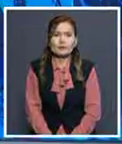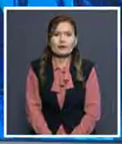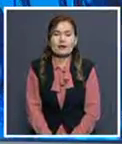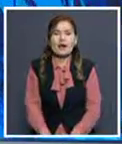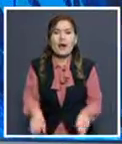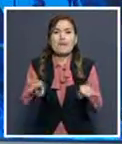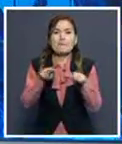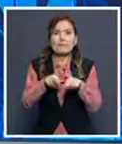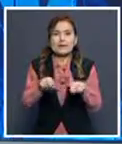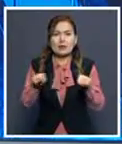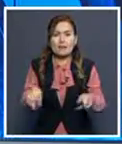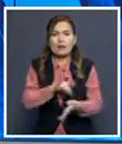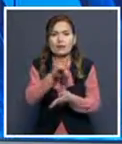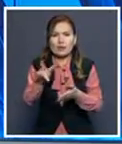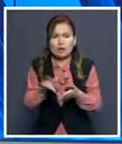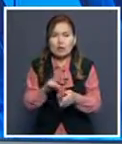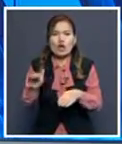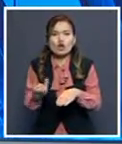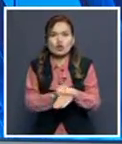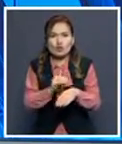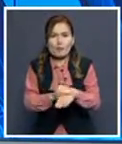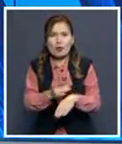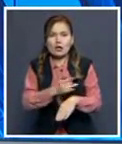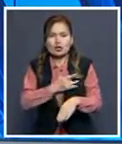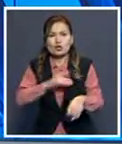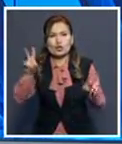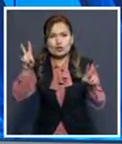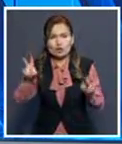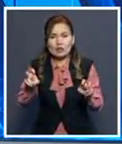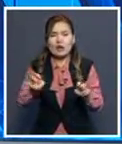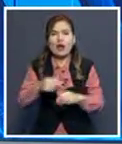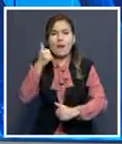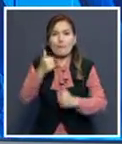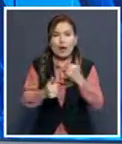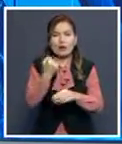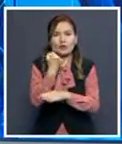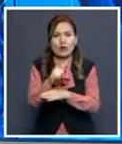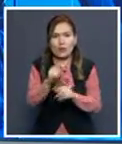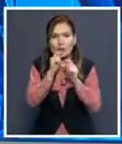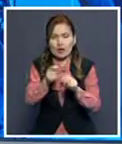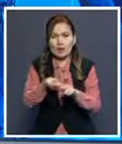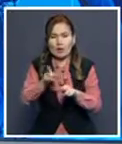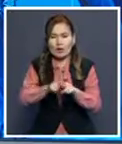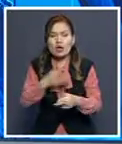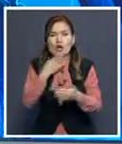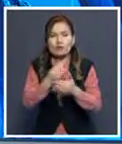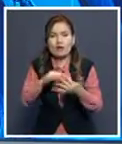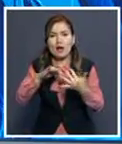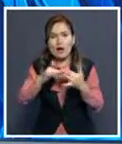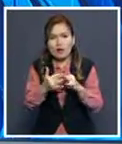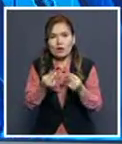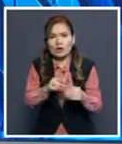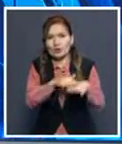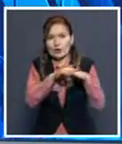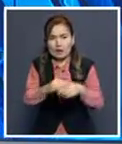Ел жаңалықтарына ойсайық, Петропавлда жомарт жүрек байқауының өңірлік кезеңі қорытындыланды. Конкурсқа туған ауылының гүлденуіне қомақты үлес